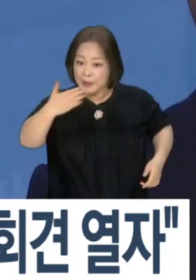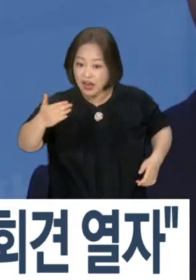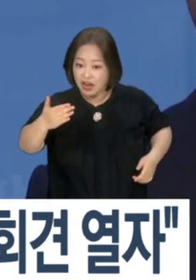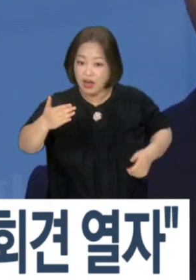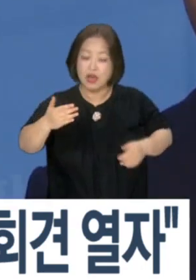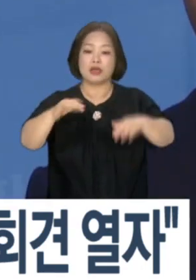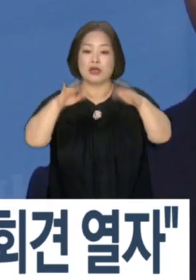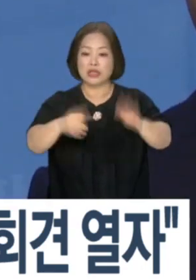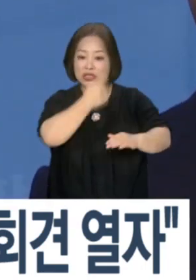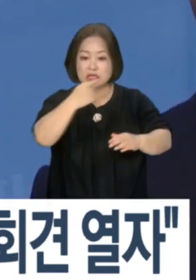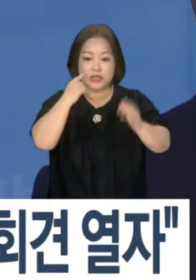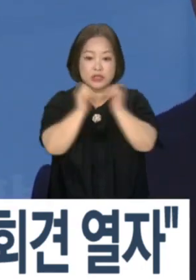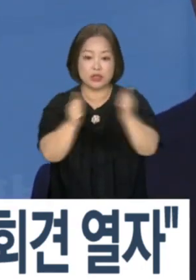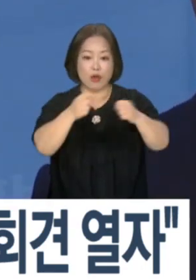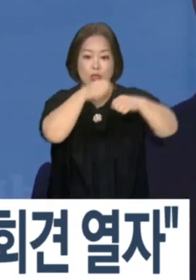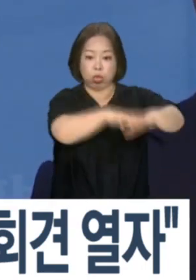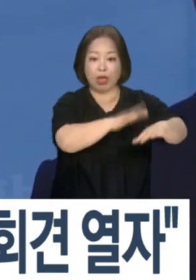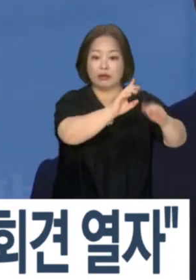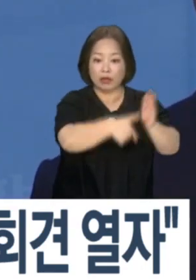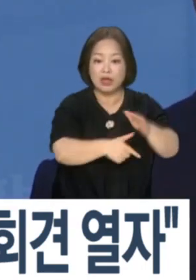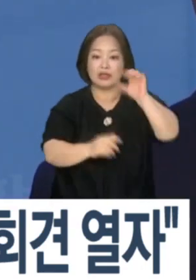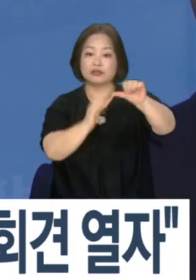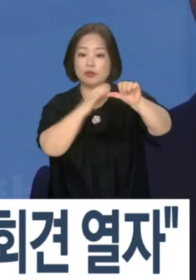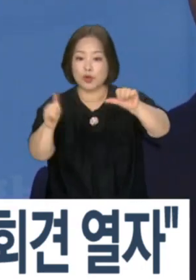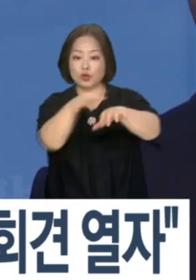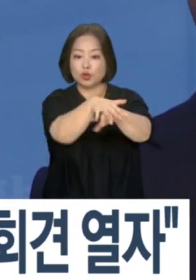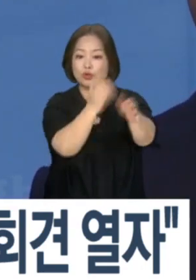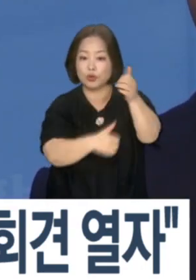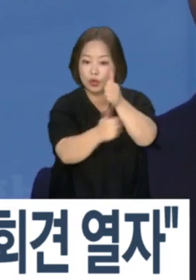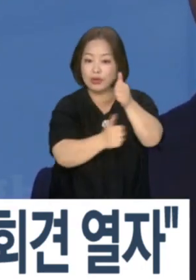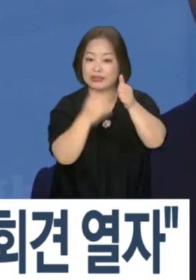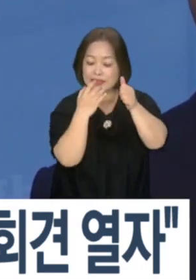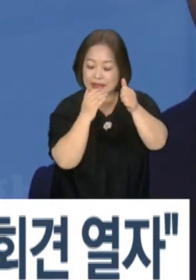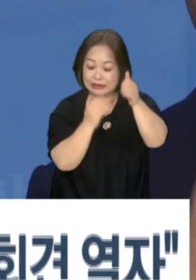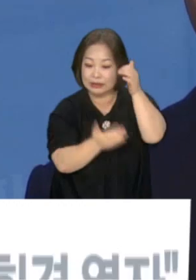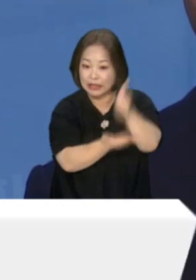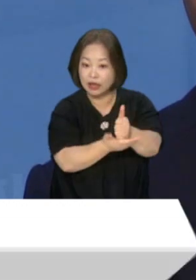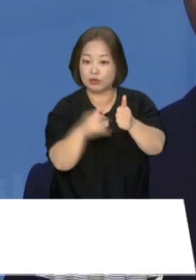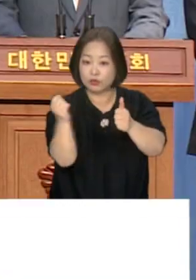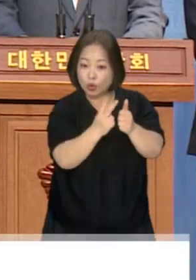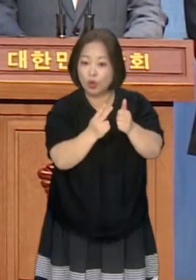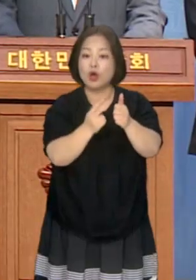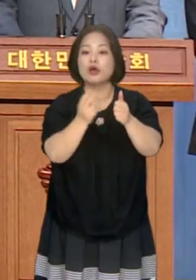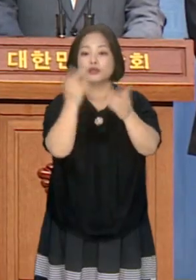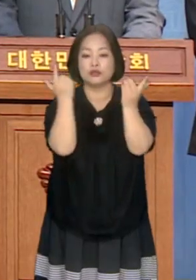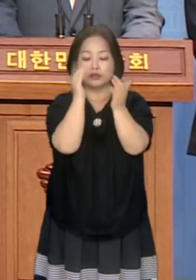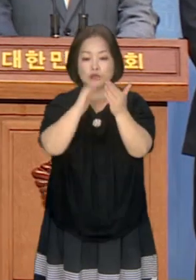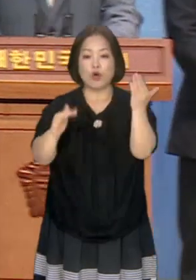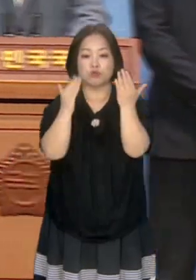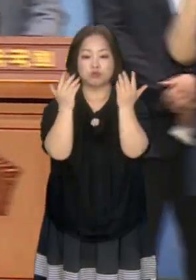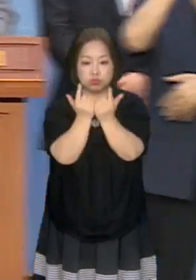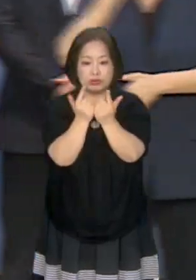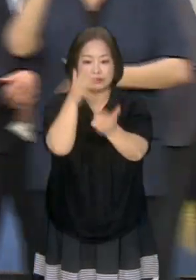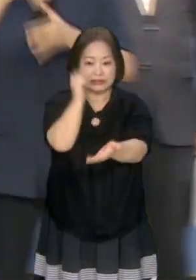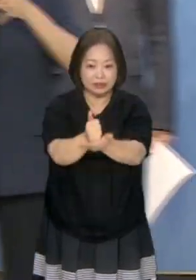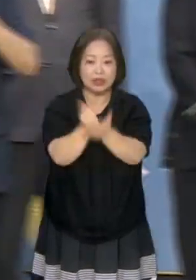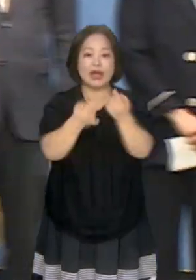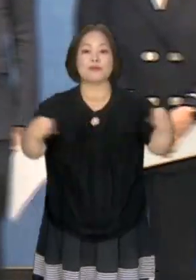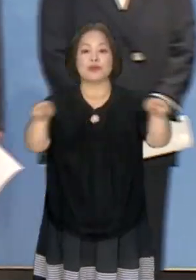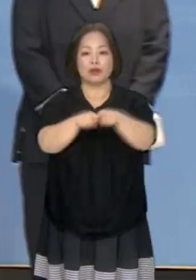증언이 무산될 경우 5명의 조직위원장과 전북도지사가 함께 공동 기자회견을 열자고 제안했습니다.